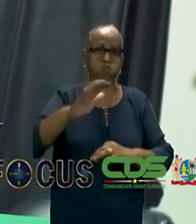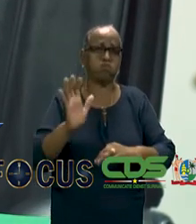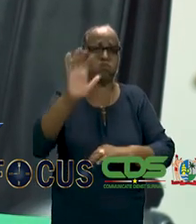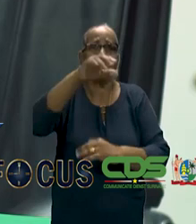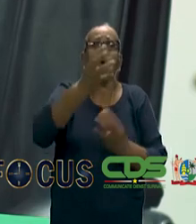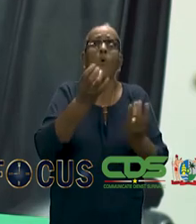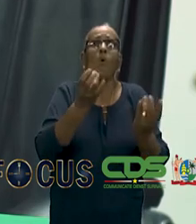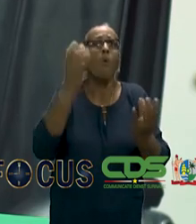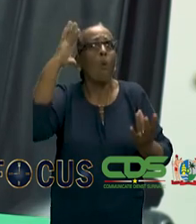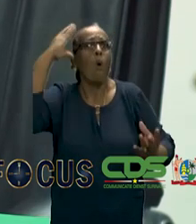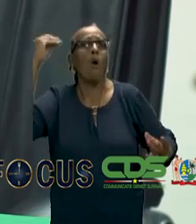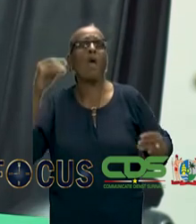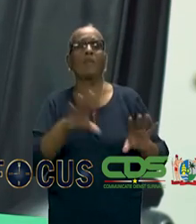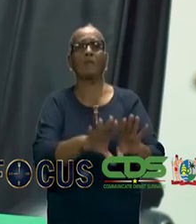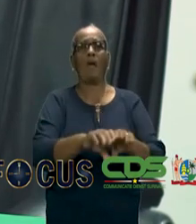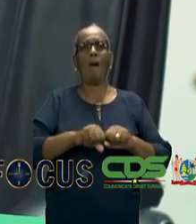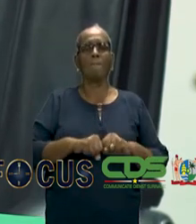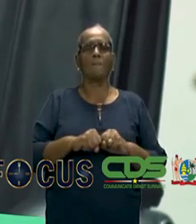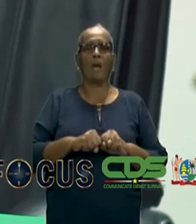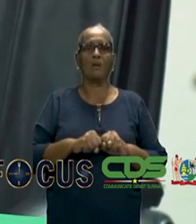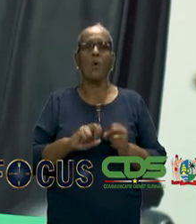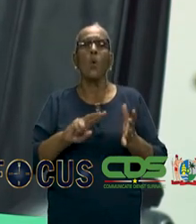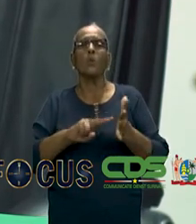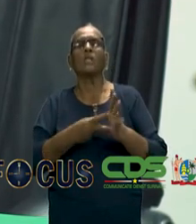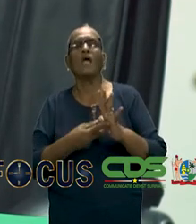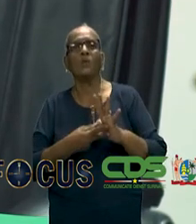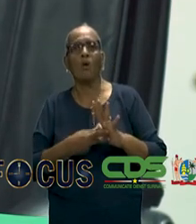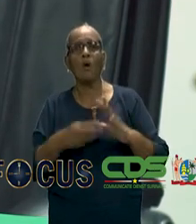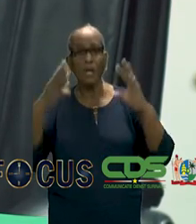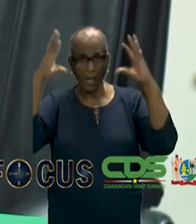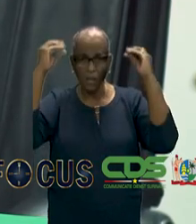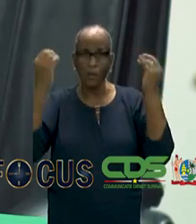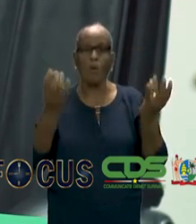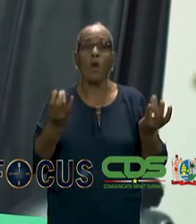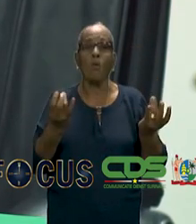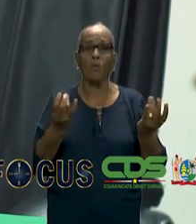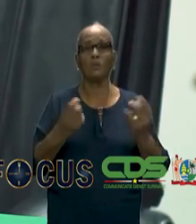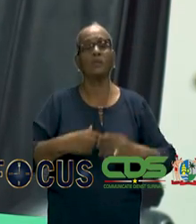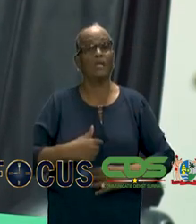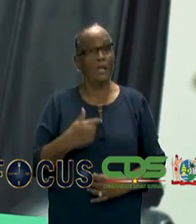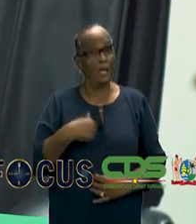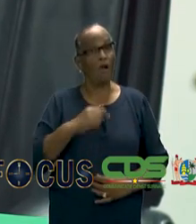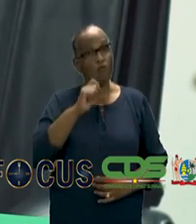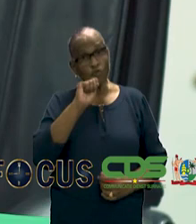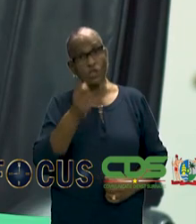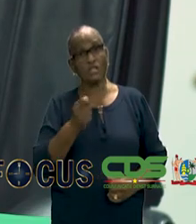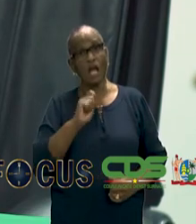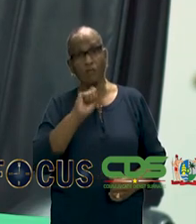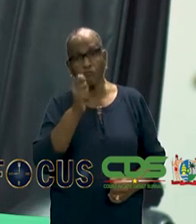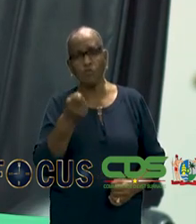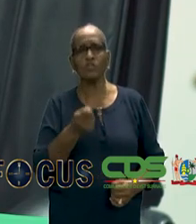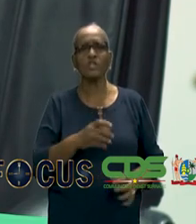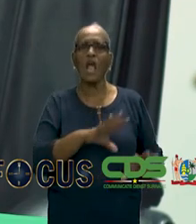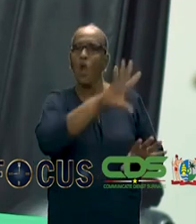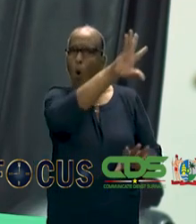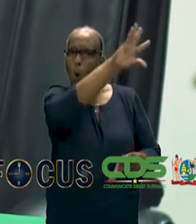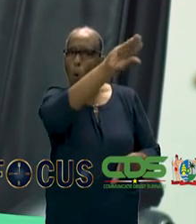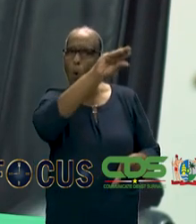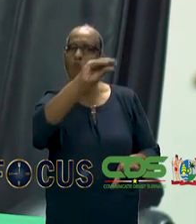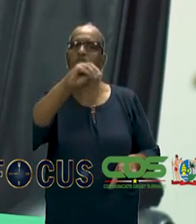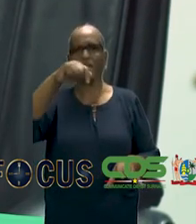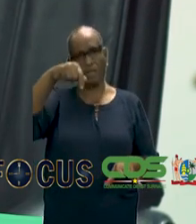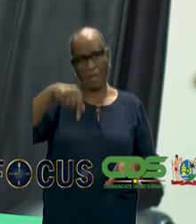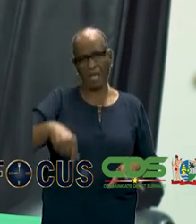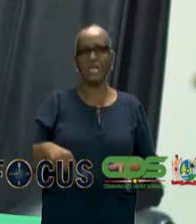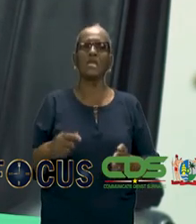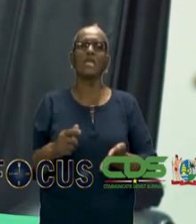met state-of-the-art technologie dat aanpakken. Dus ook hierover heb ik wat voorstellen gedaan om te kijken hoe we dat kunnen overnemen.